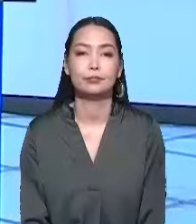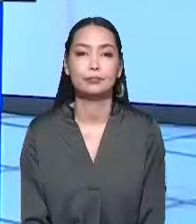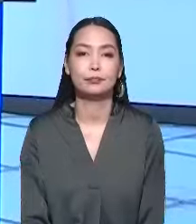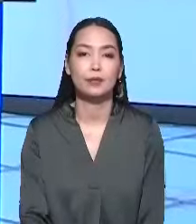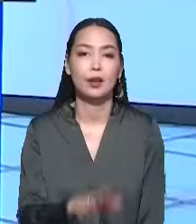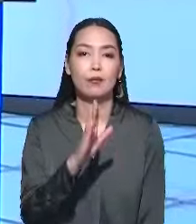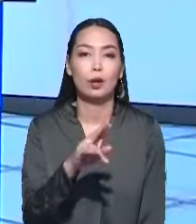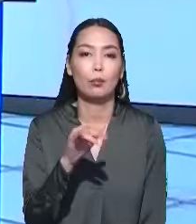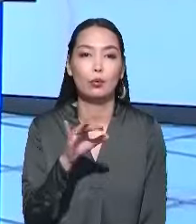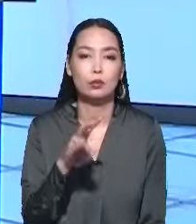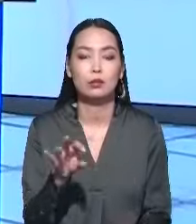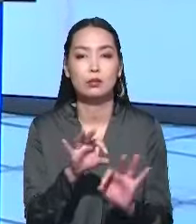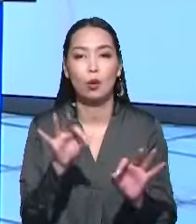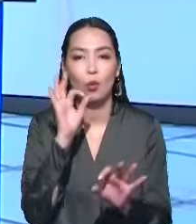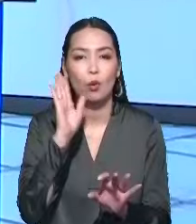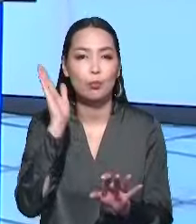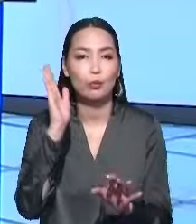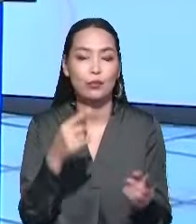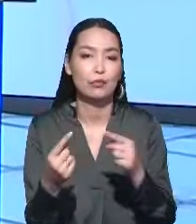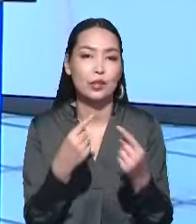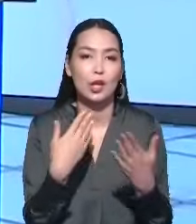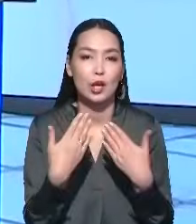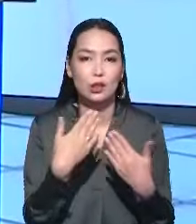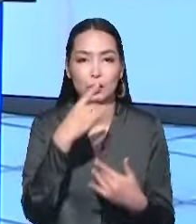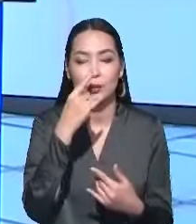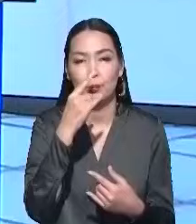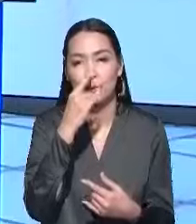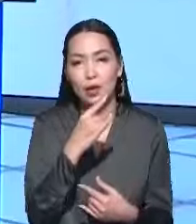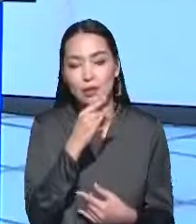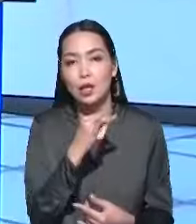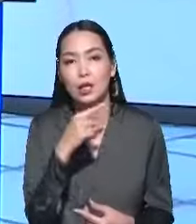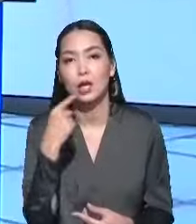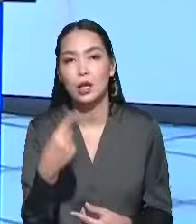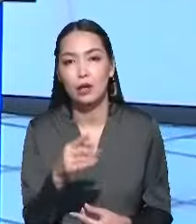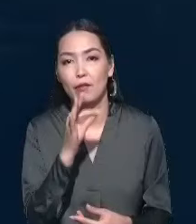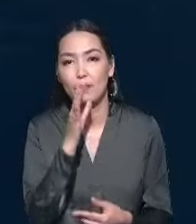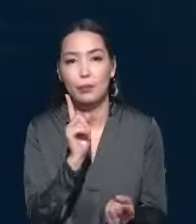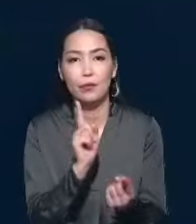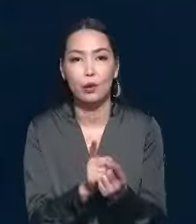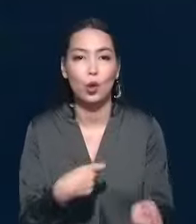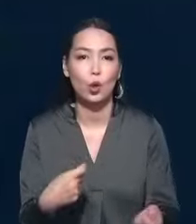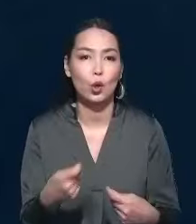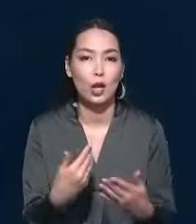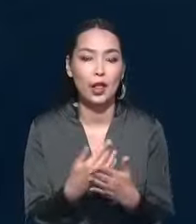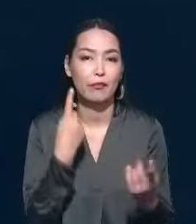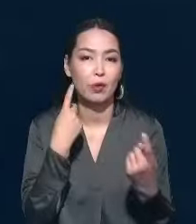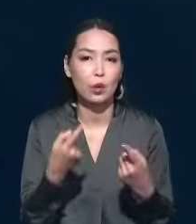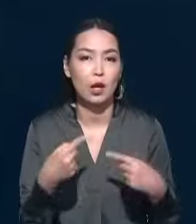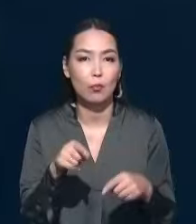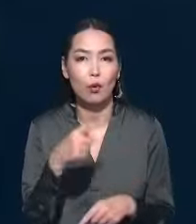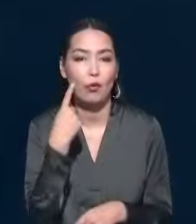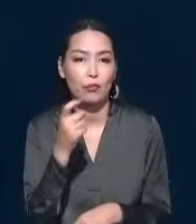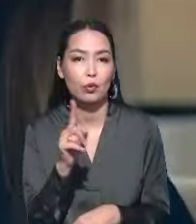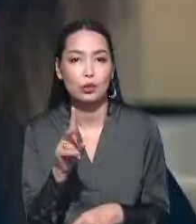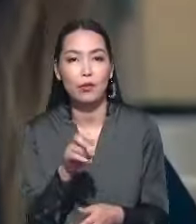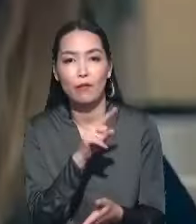Владимир Путин высказался о будущем взаимоотношений между Казахстаном и Россией. Во время встречи с руководителями информагентств он ответил